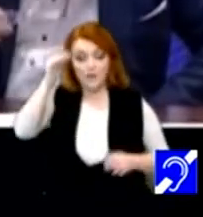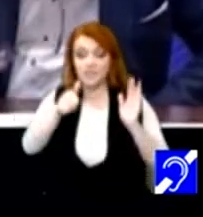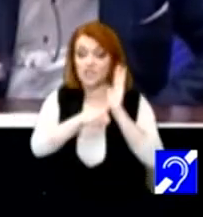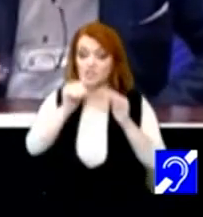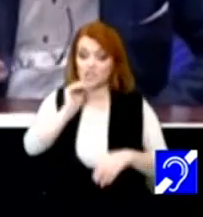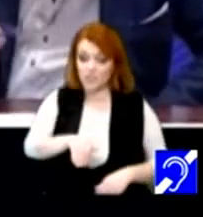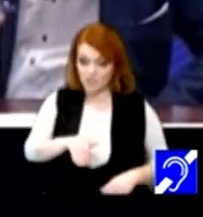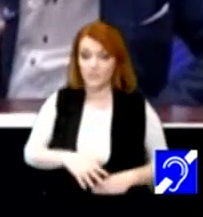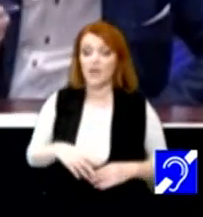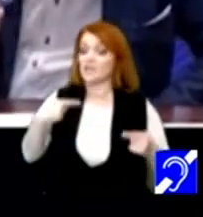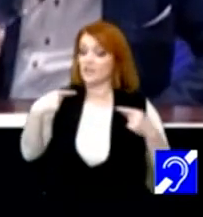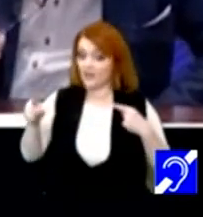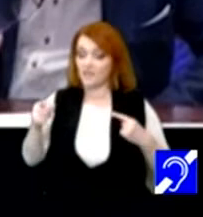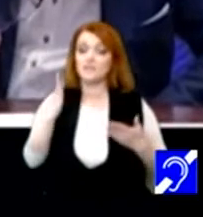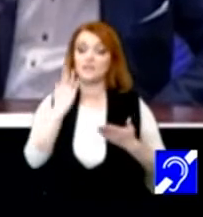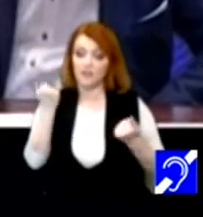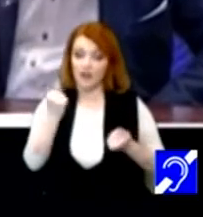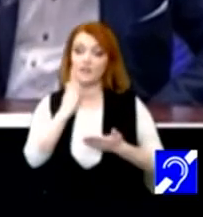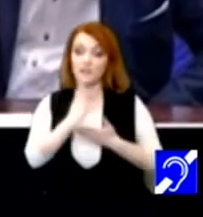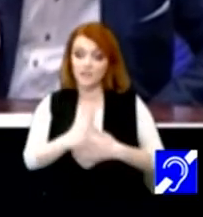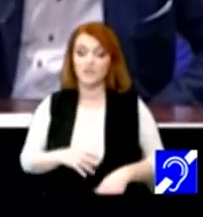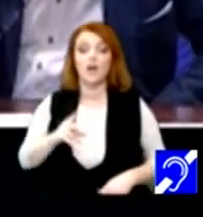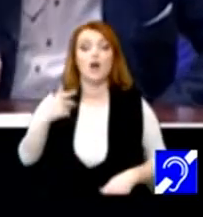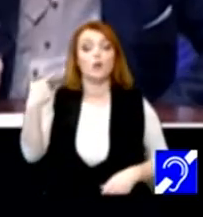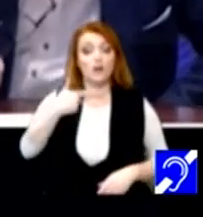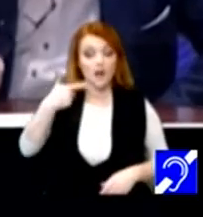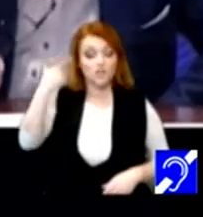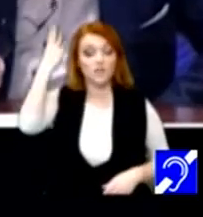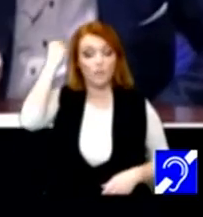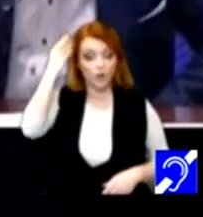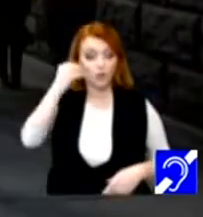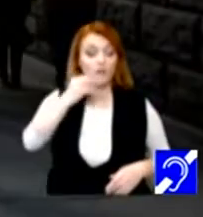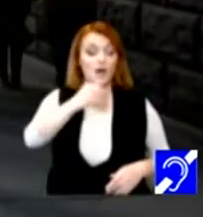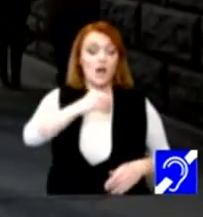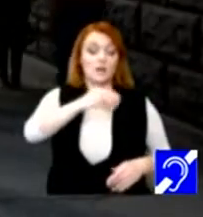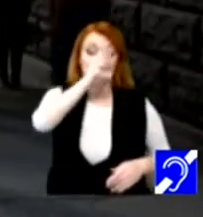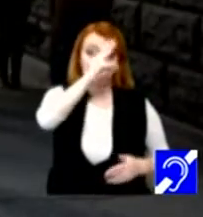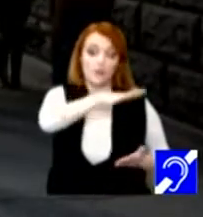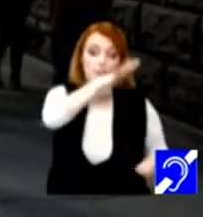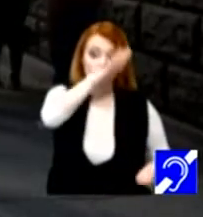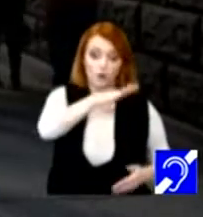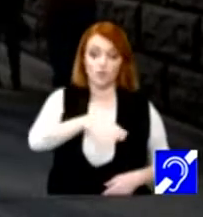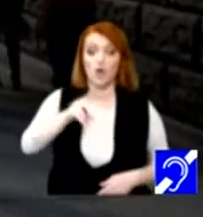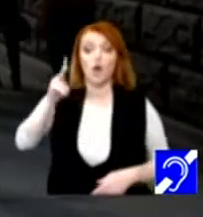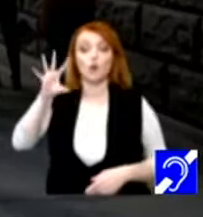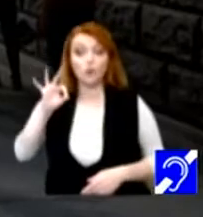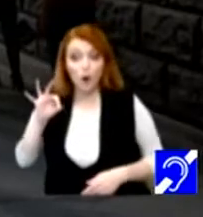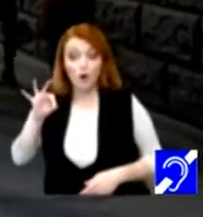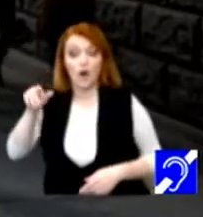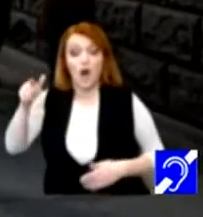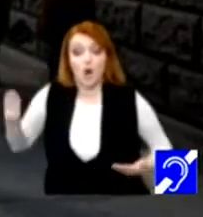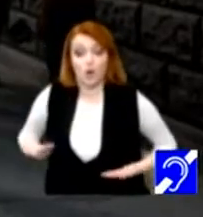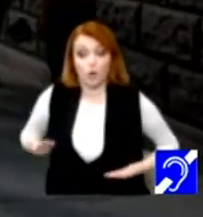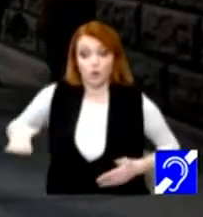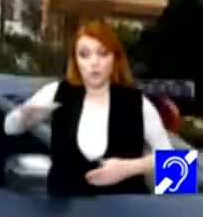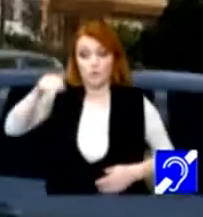Diferența este de 50%. Deci, în Republica Moldova, cetățenii au un salariu cu 50% mai mare. Veceslav Ionița a calculat salariile